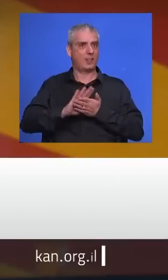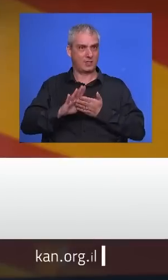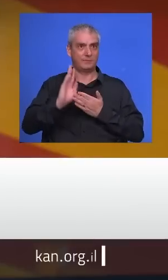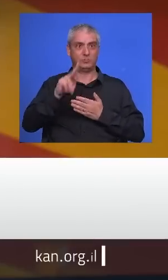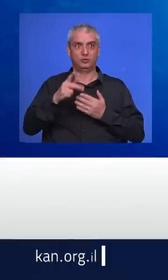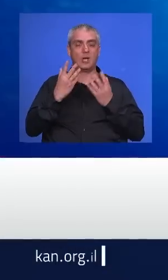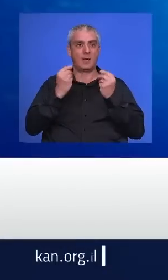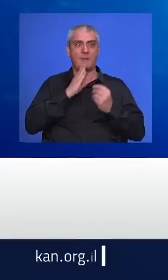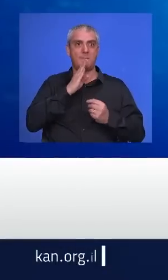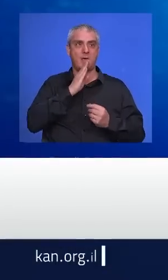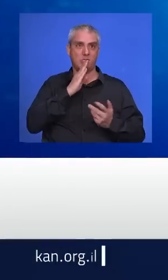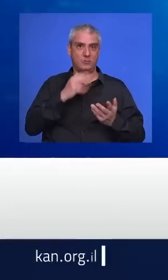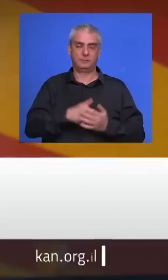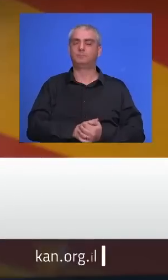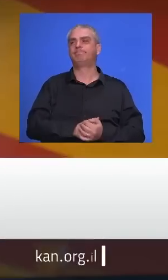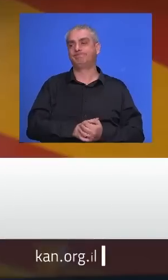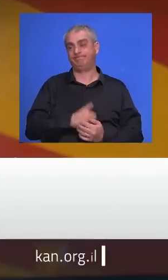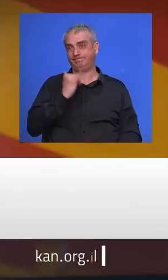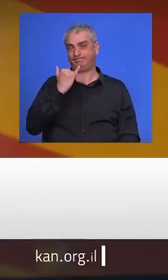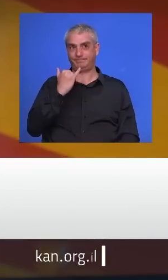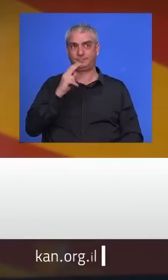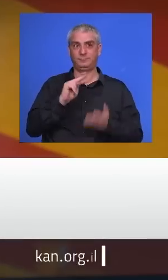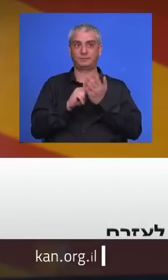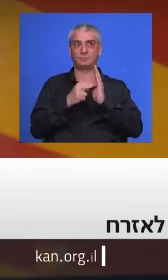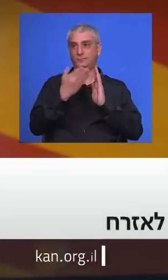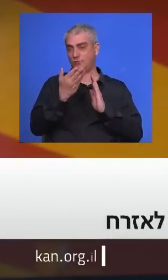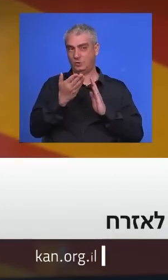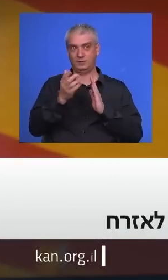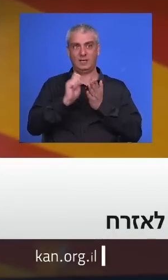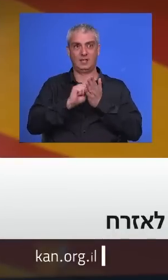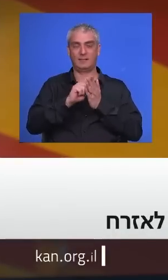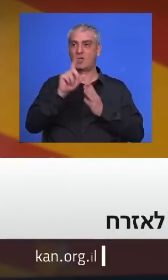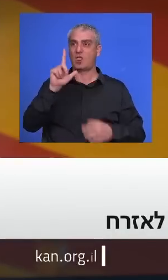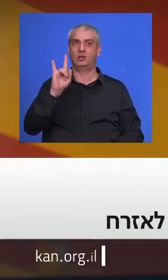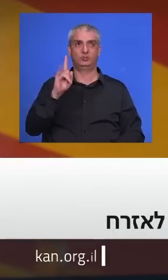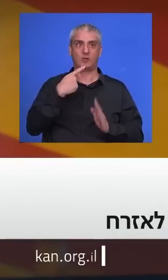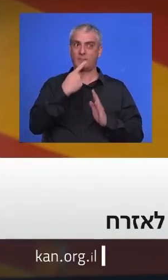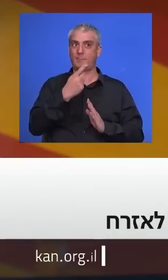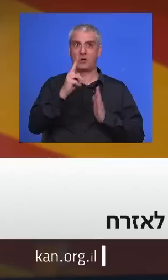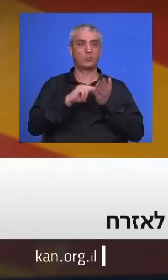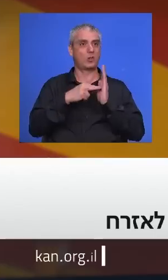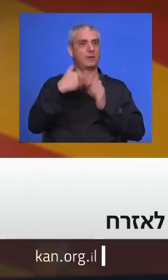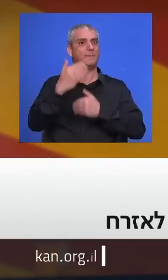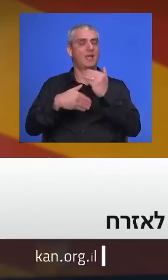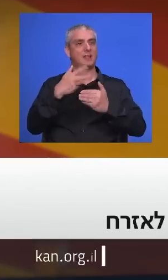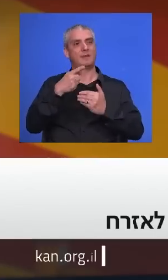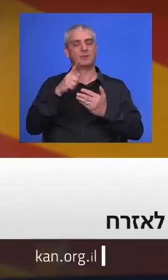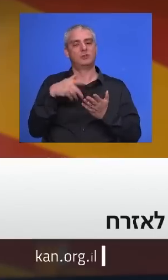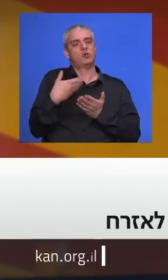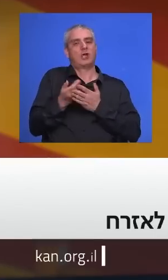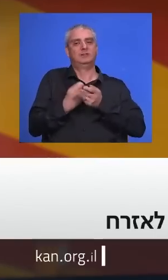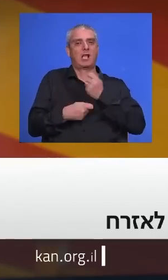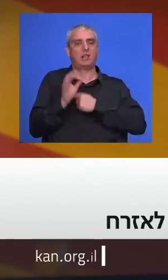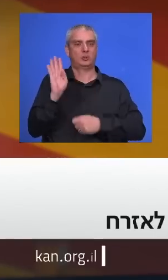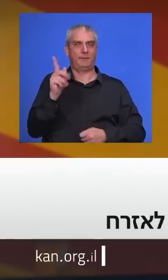לא מעט בעיות. נכון מיכל, אז בתוכנית הזאת שכתבנו לירן חוג'איינף הזכיר, זו תוכנית שמקדם בעצם יועצו הכלכלי של